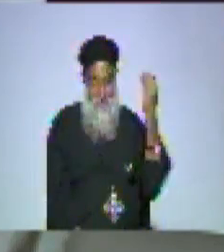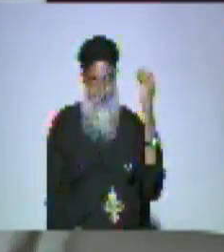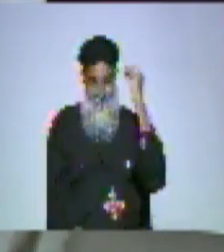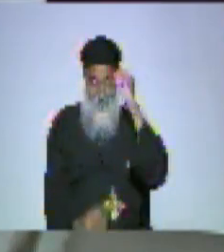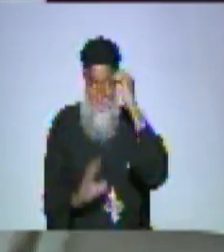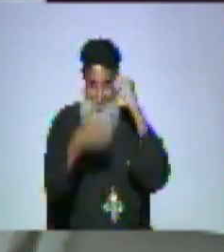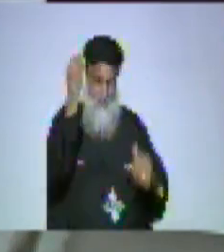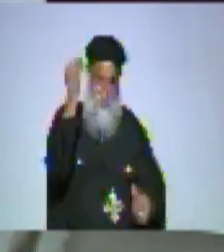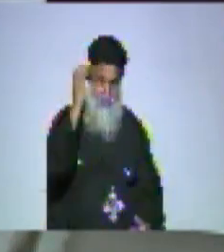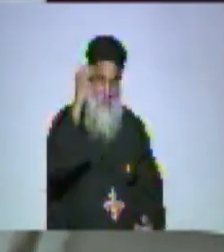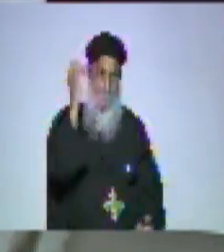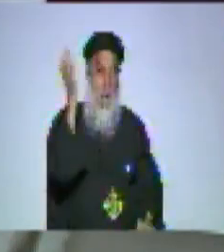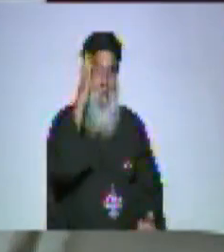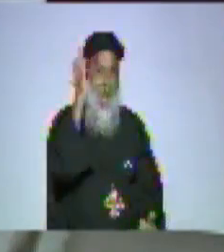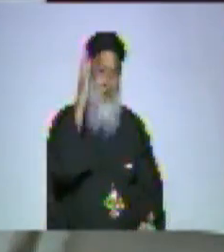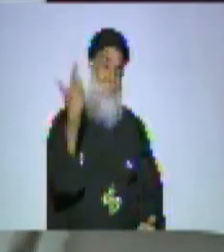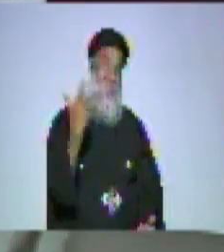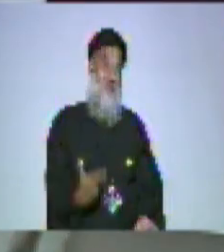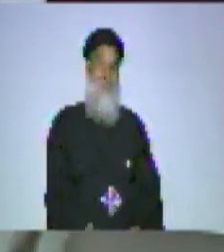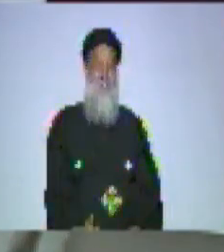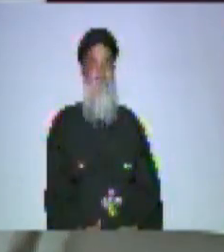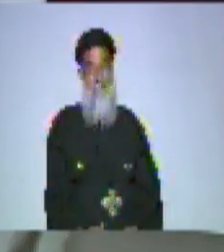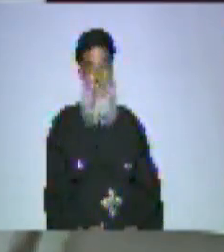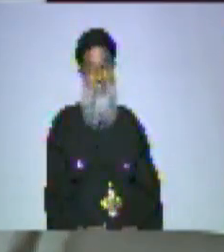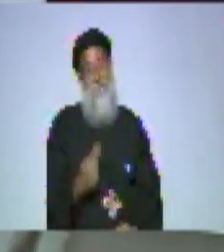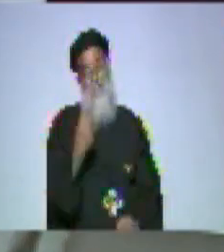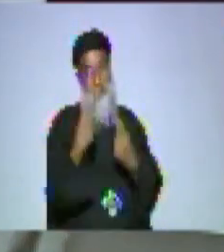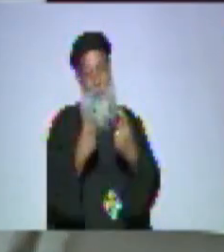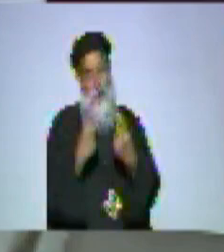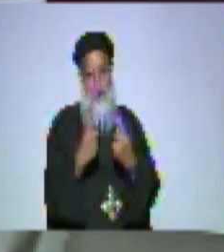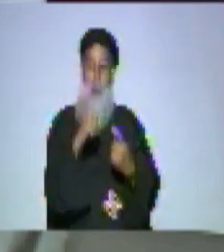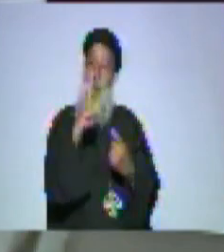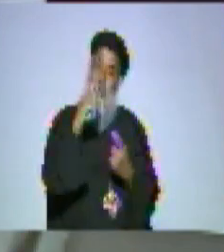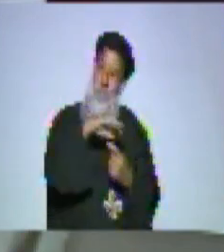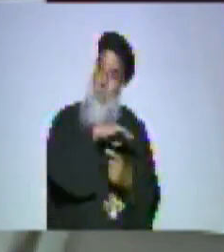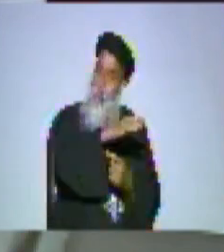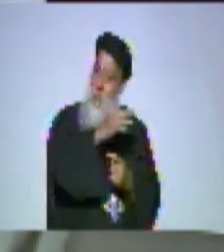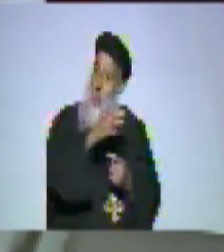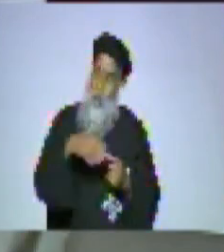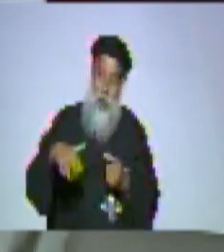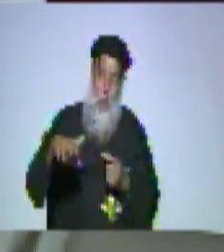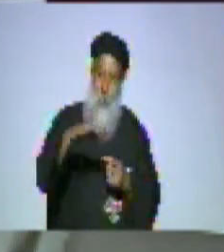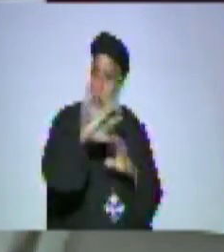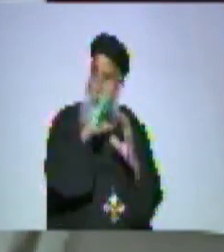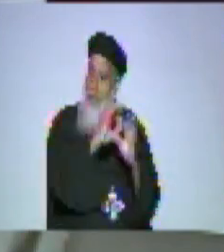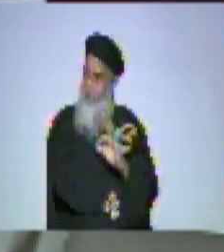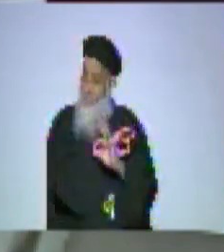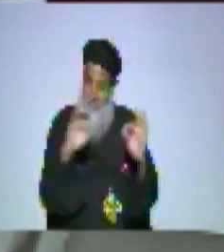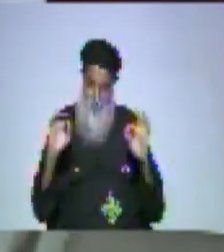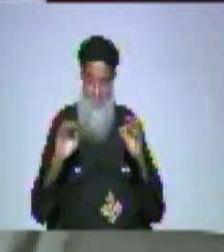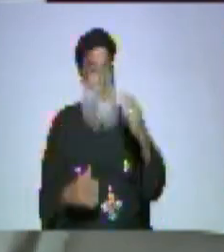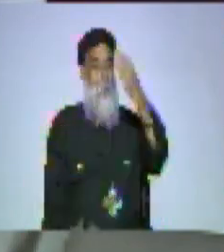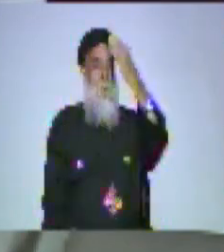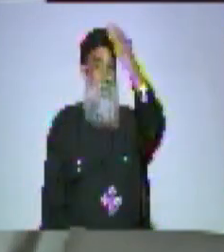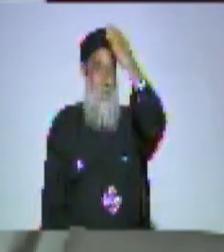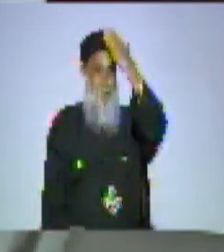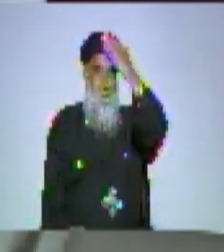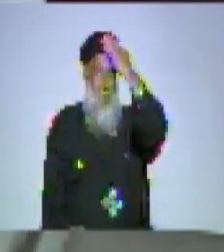المطلوب في الاوشيه الزروع والنبات والعشبه والحاجات دي البركه